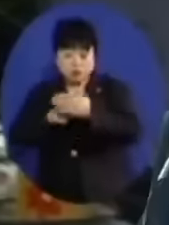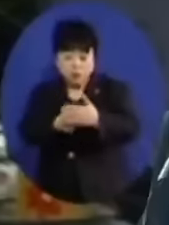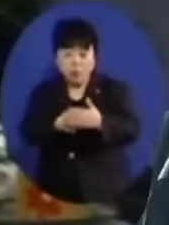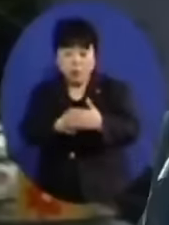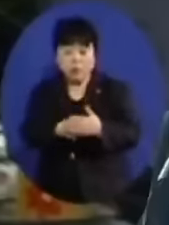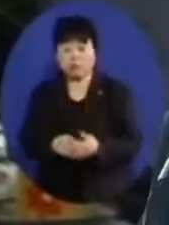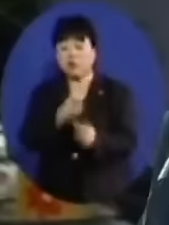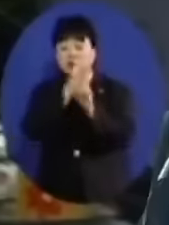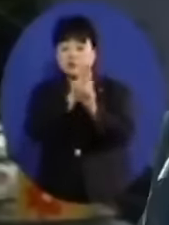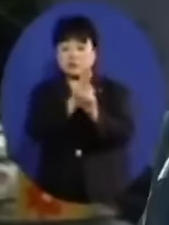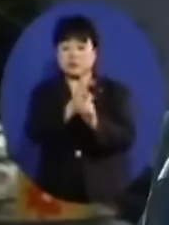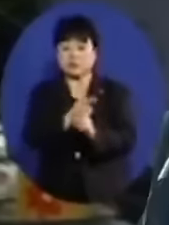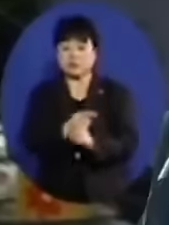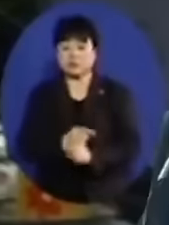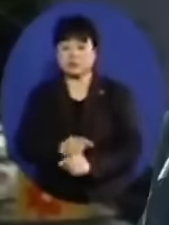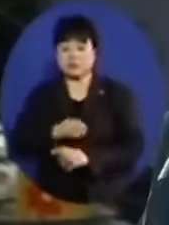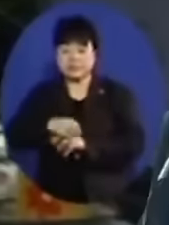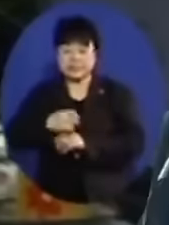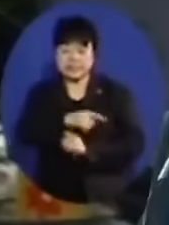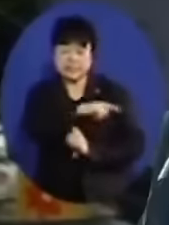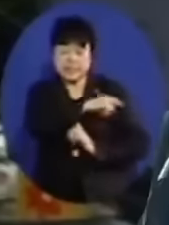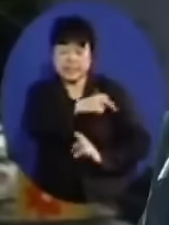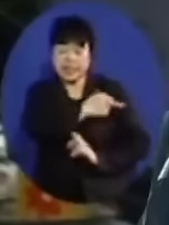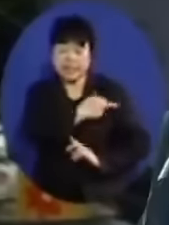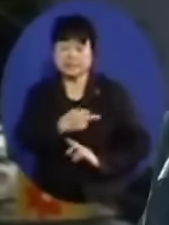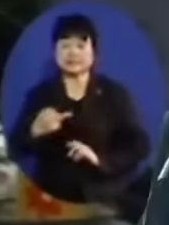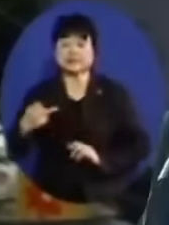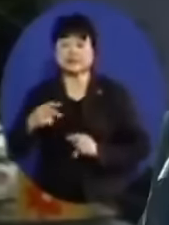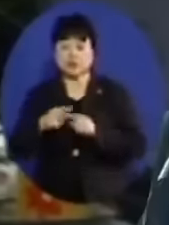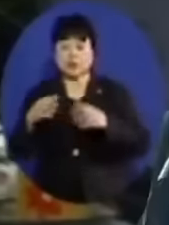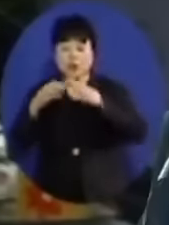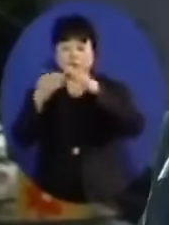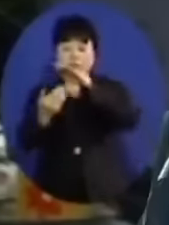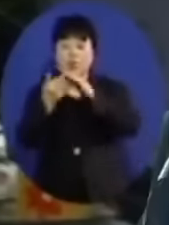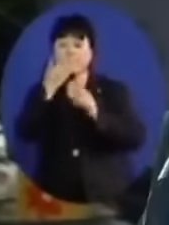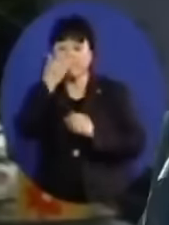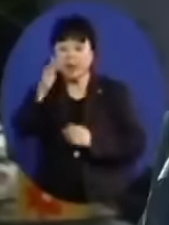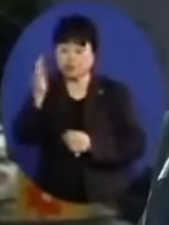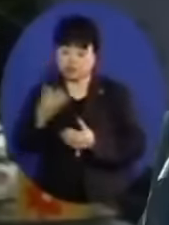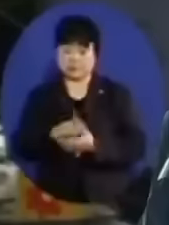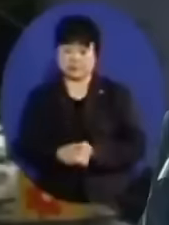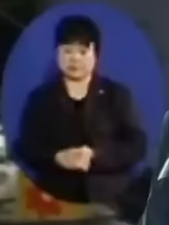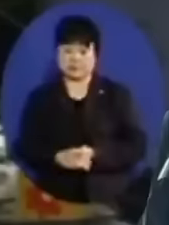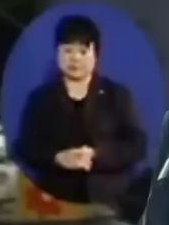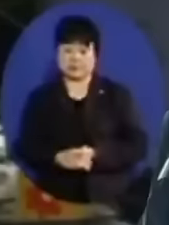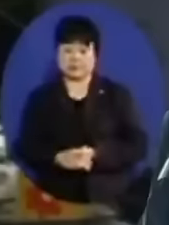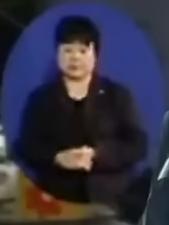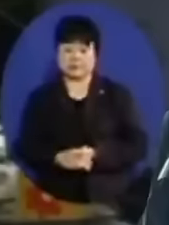세계 최대의 교회를 제일 먼저 도달할 수가 있는 것입니다.